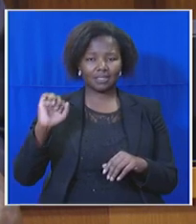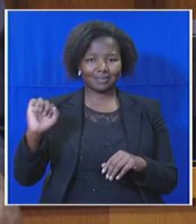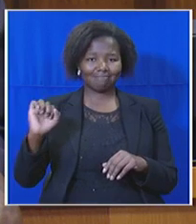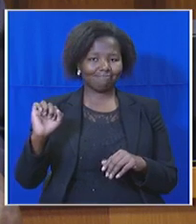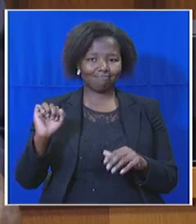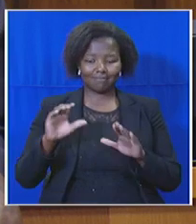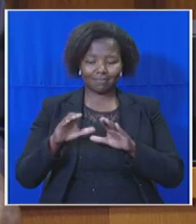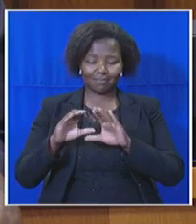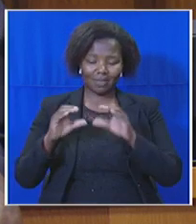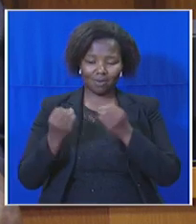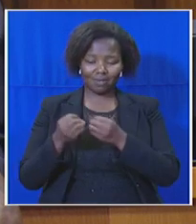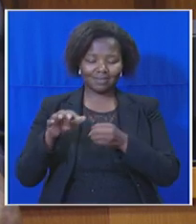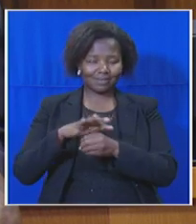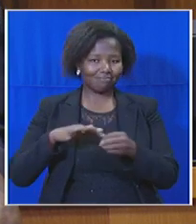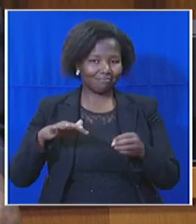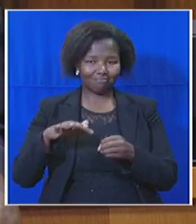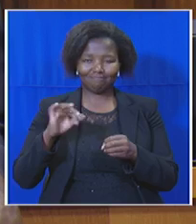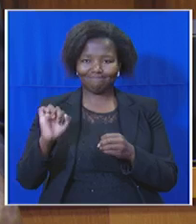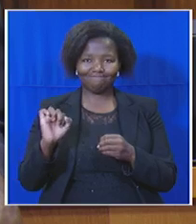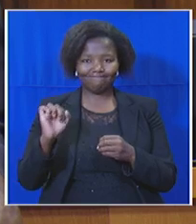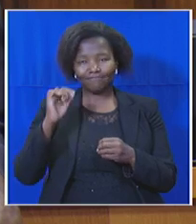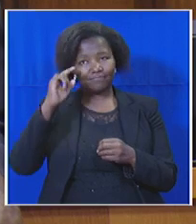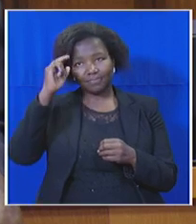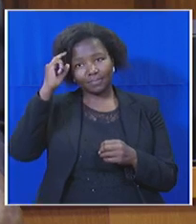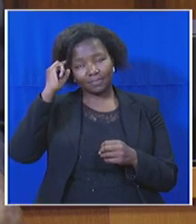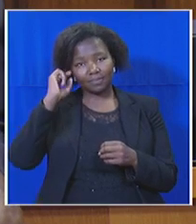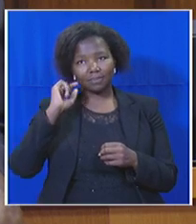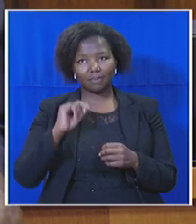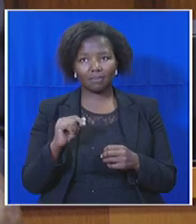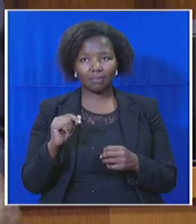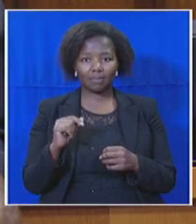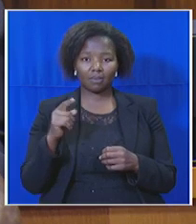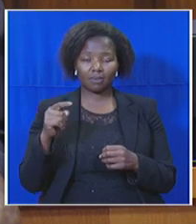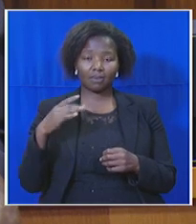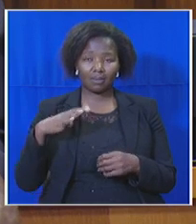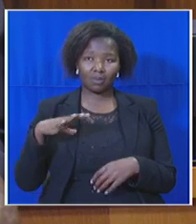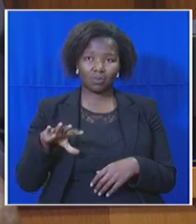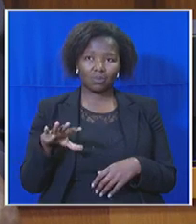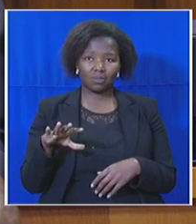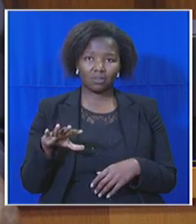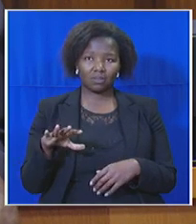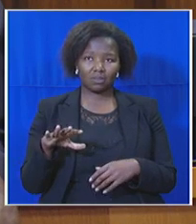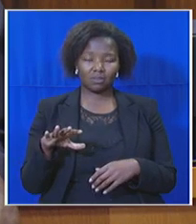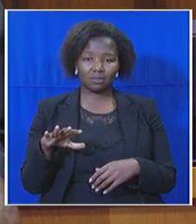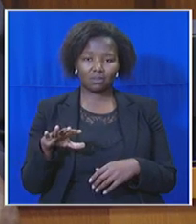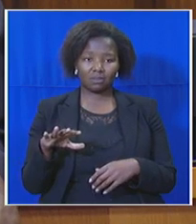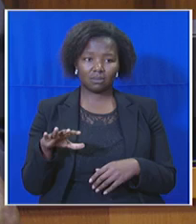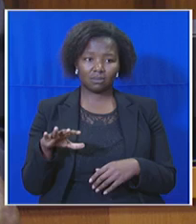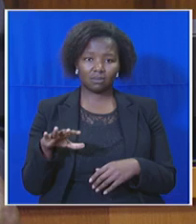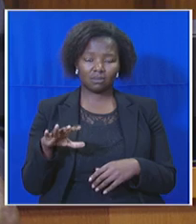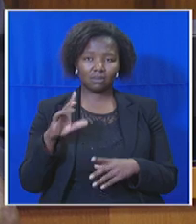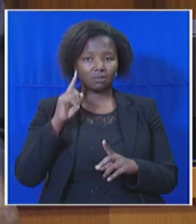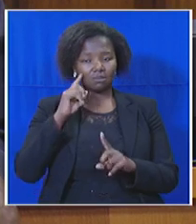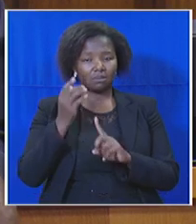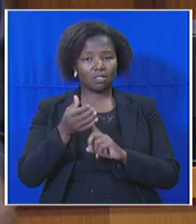sluipwetgewing regkry wat Mugabe openlik gedoen het. Bietjie vir bietjie word eiendomsreg vernietig en vind herverspreiding plaas terwyl die regering eintlik